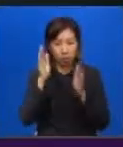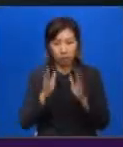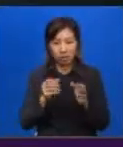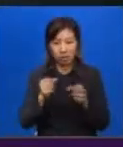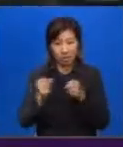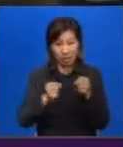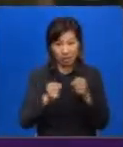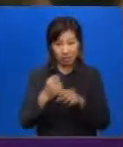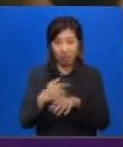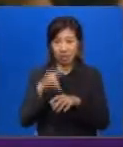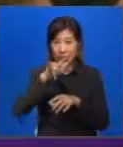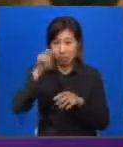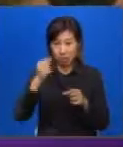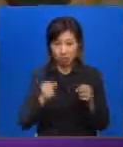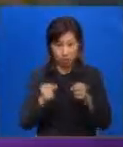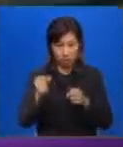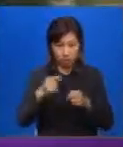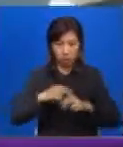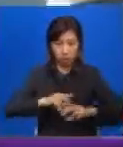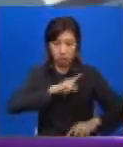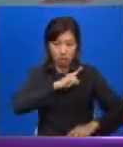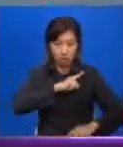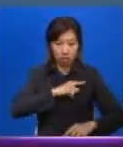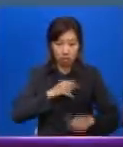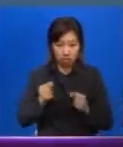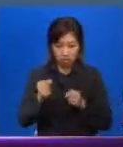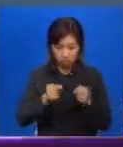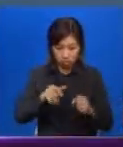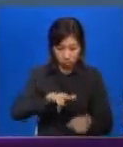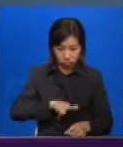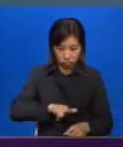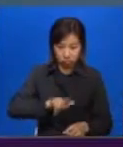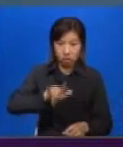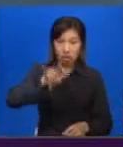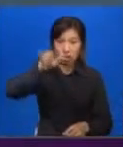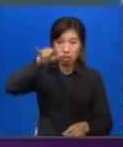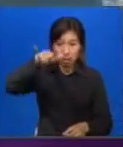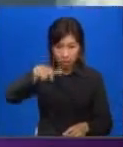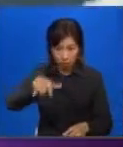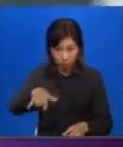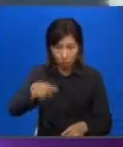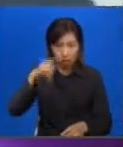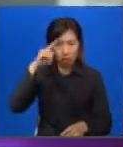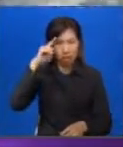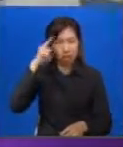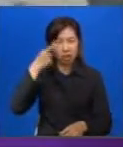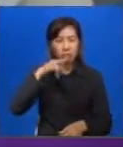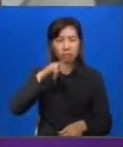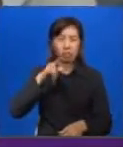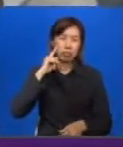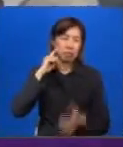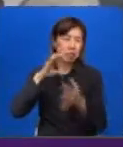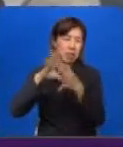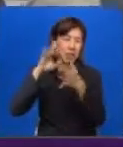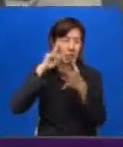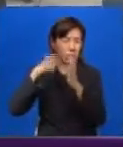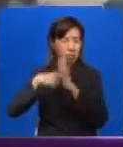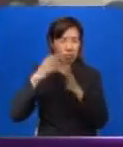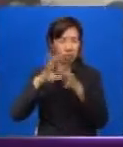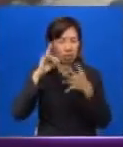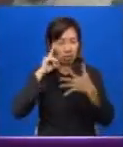ของนักบินอยู่ที่การนำเครื่องขึ้นและลงพลอากาศโทสุภกฤตจึงสันนิษฐานจากข้อมูลที่พอสืบค้นได้ณขณะ